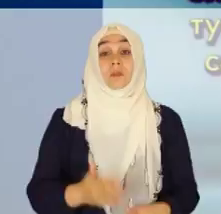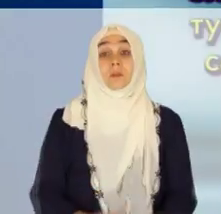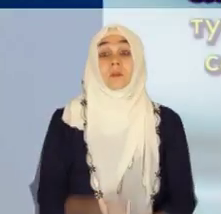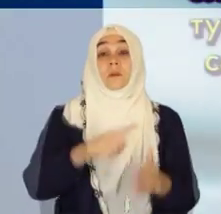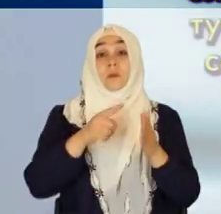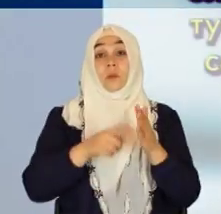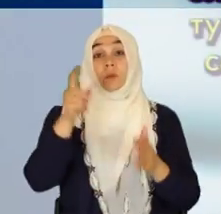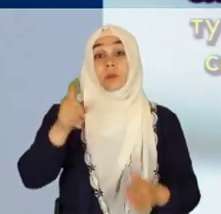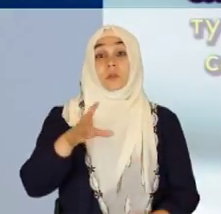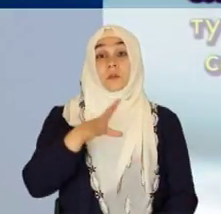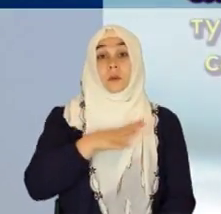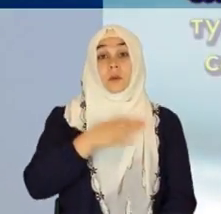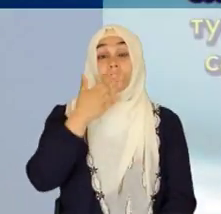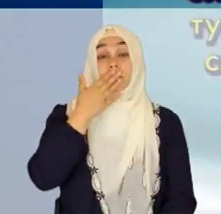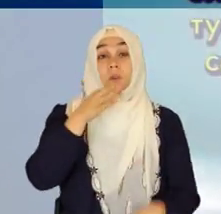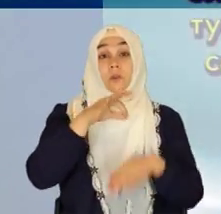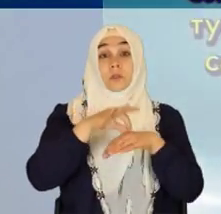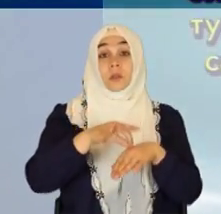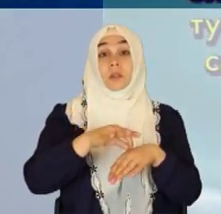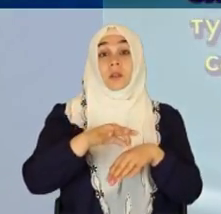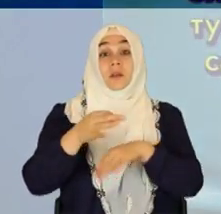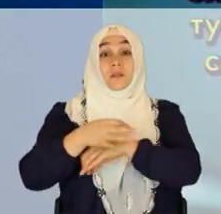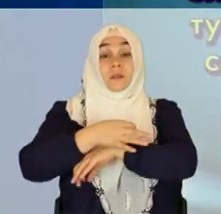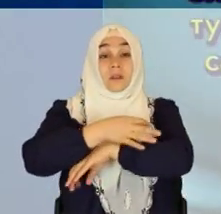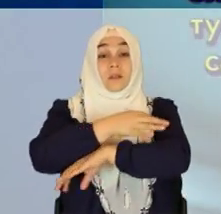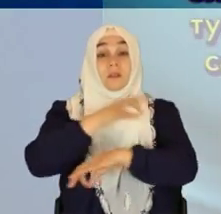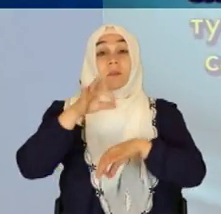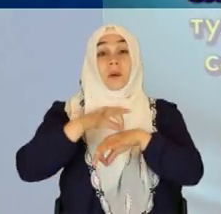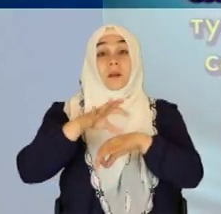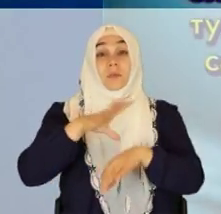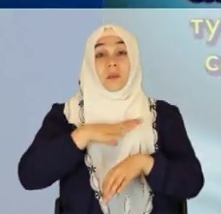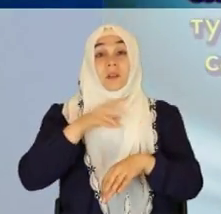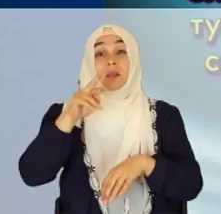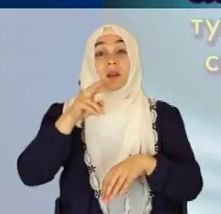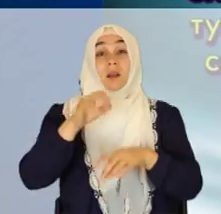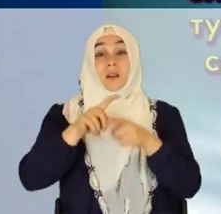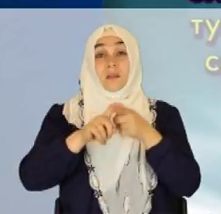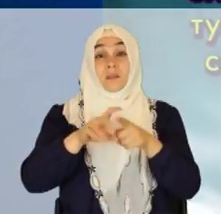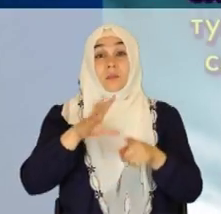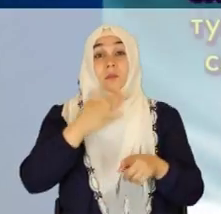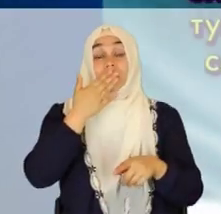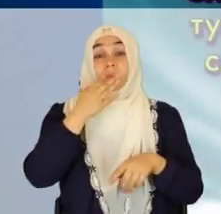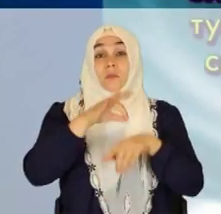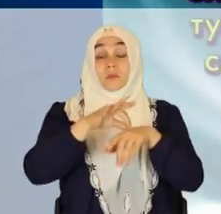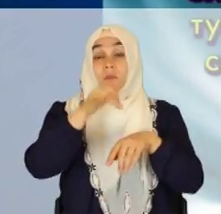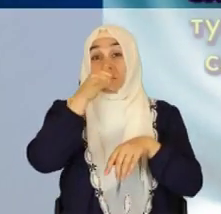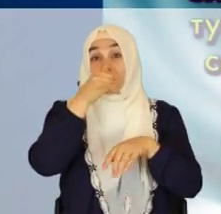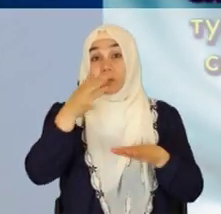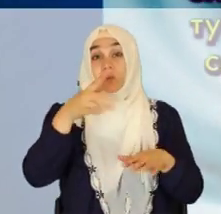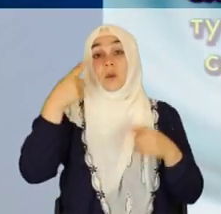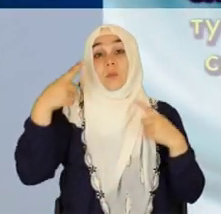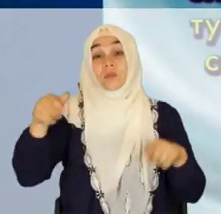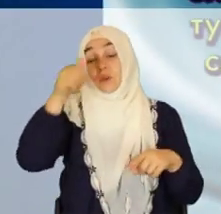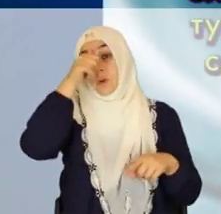Savol: bir inson Ramazon oyida yara kasalligi bilan og'riganligi tufayli roza tuta olmayapti.